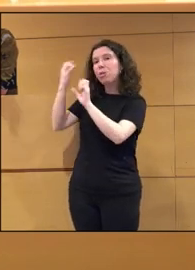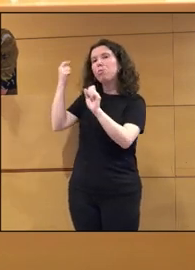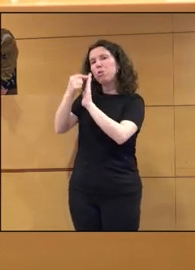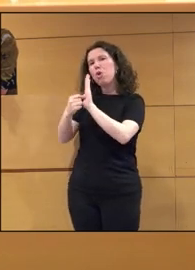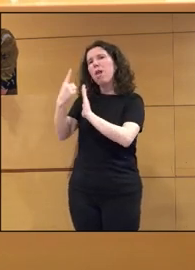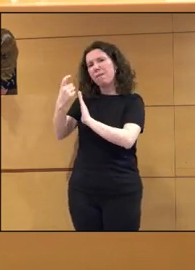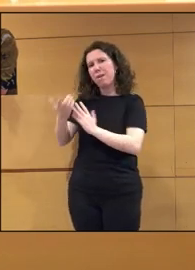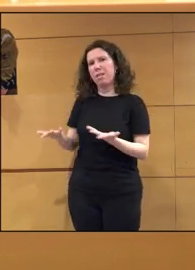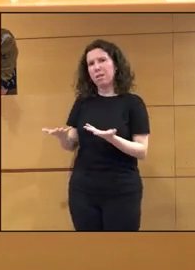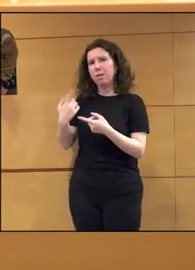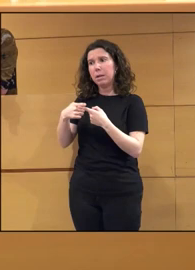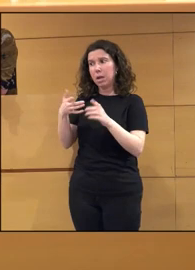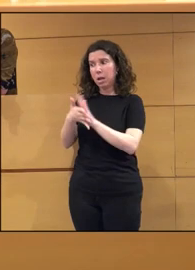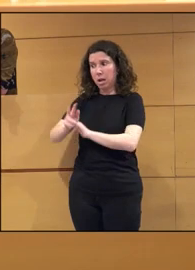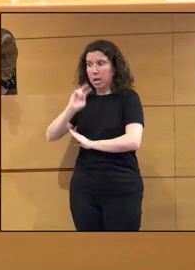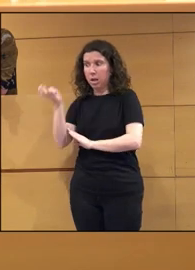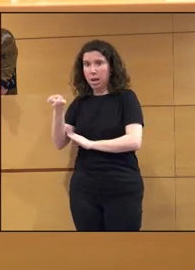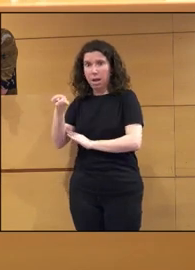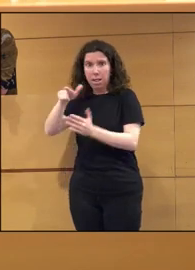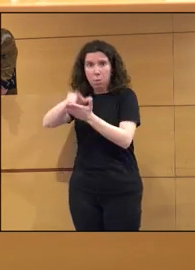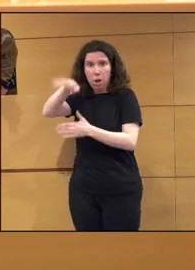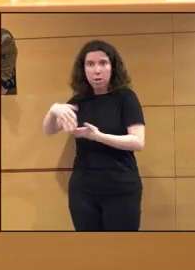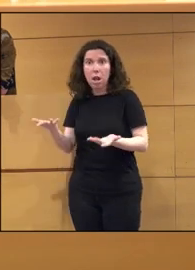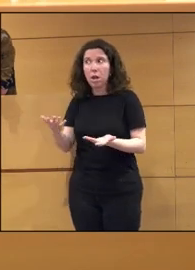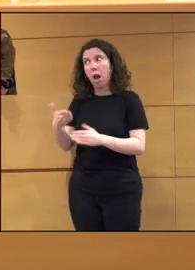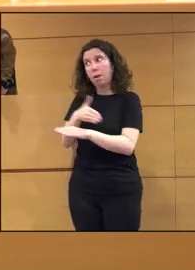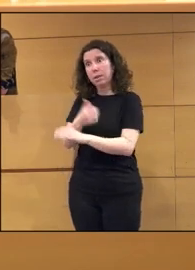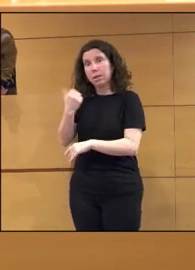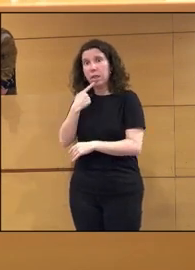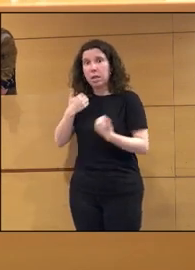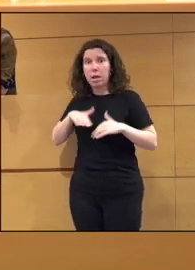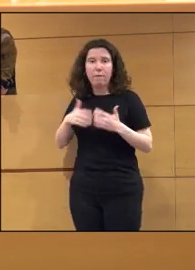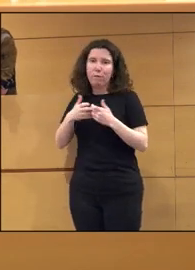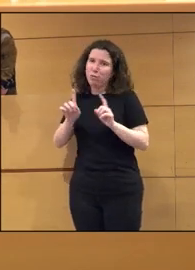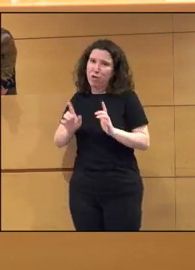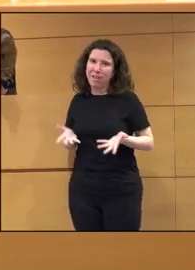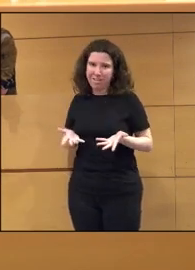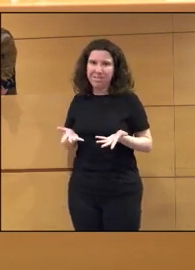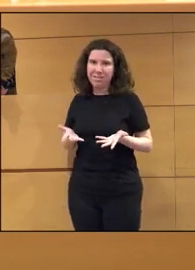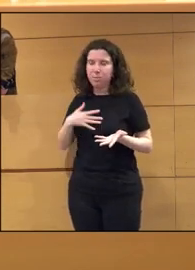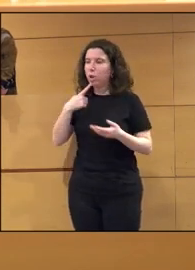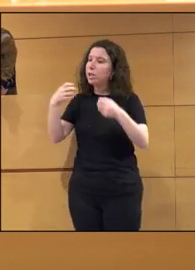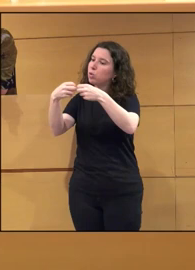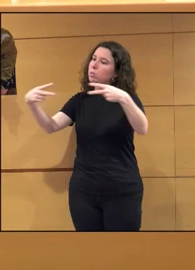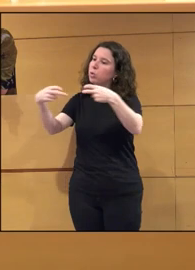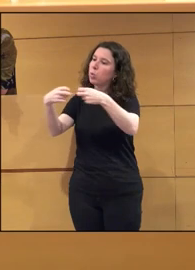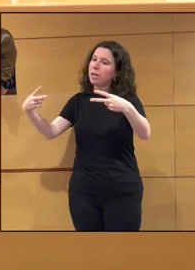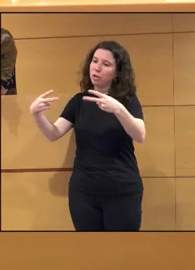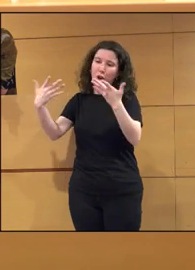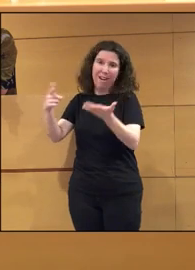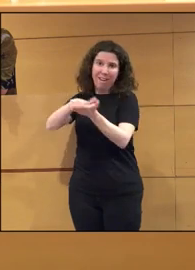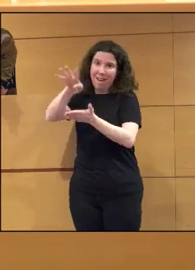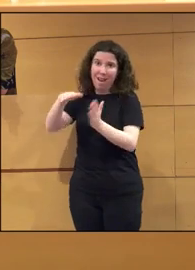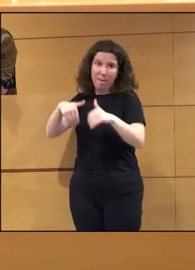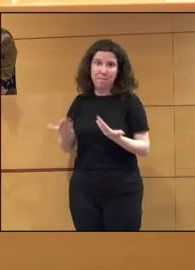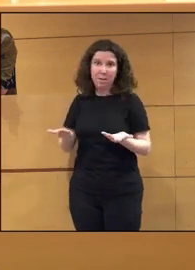perquè ja que les eines en català, com dius, tampoc acaben de funcionar, les subtitulacions, doncs que puguis dir,